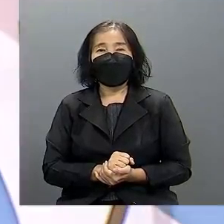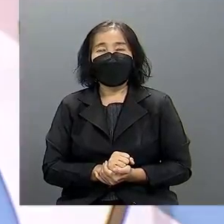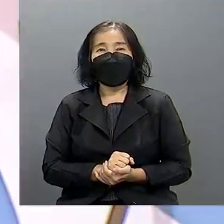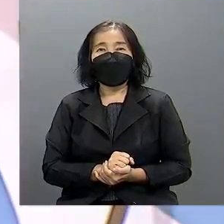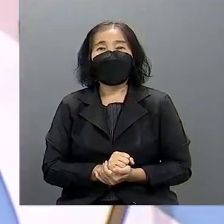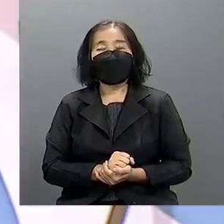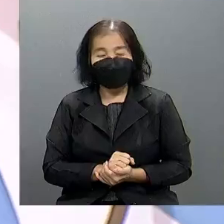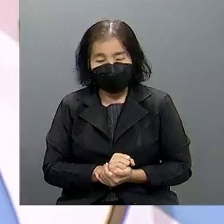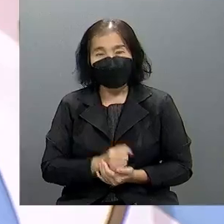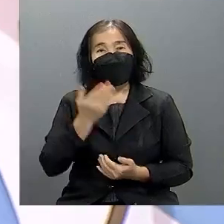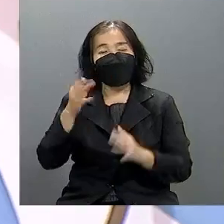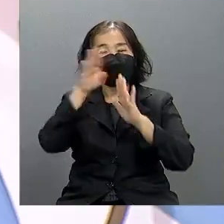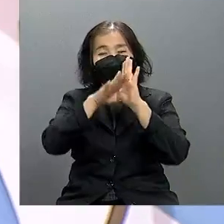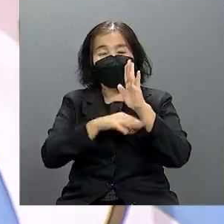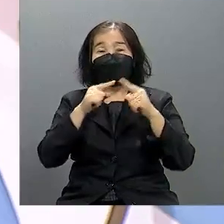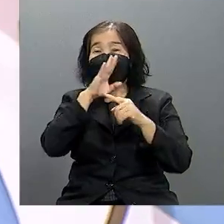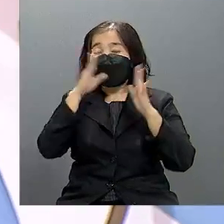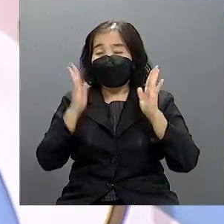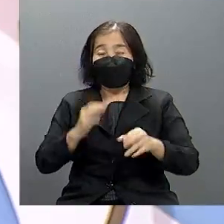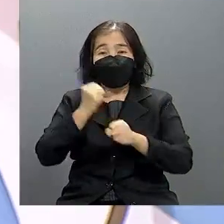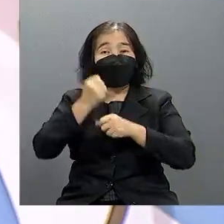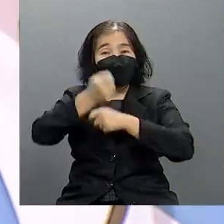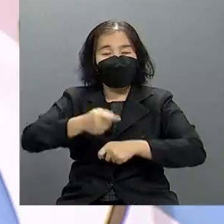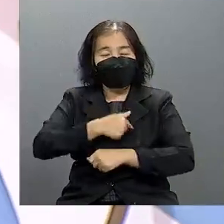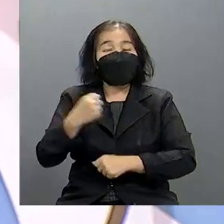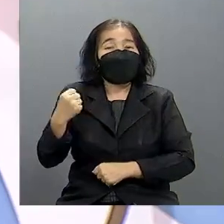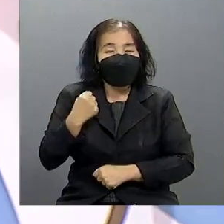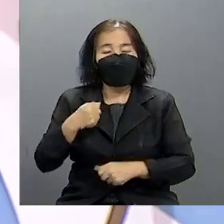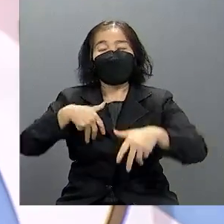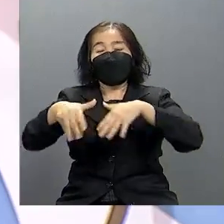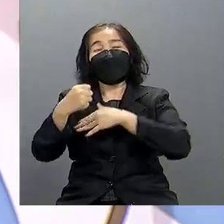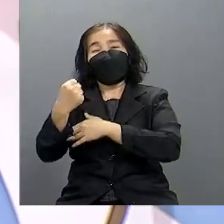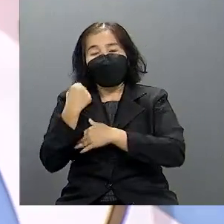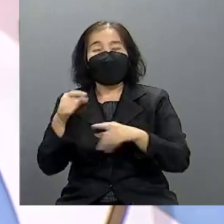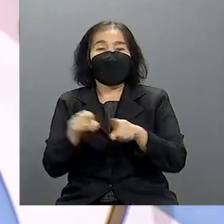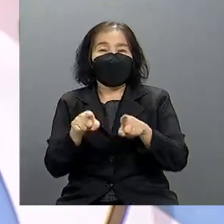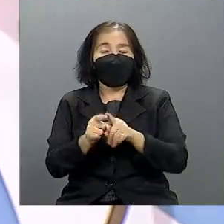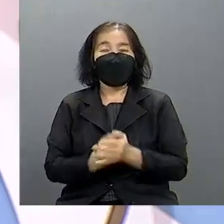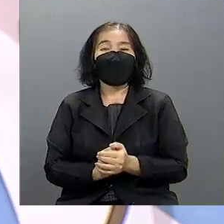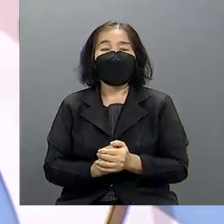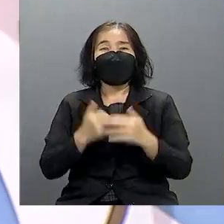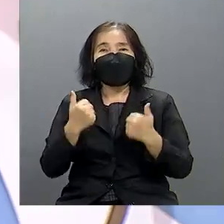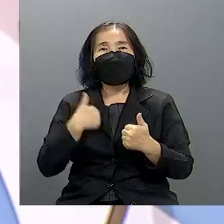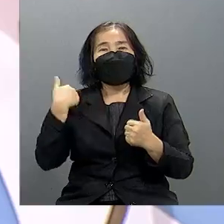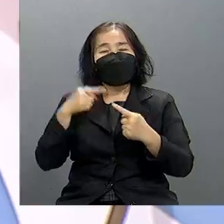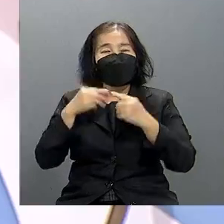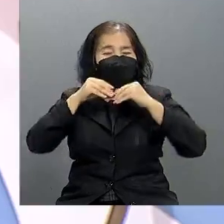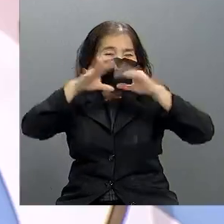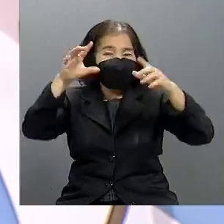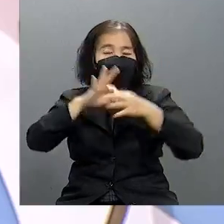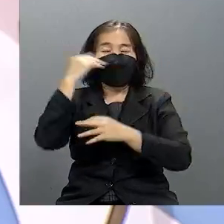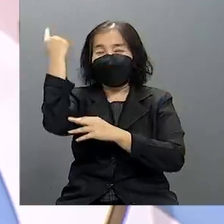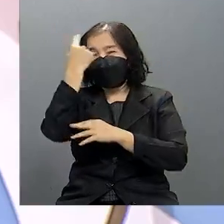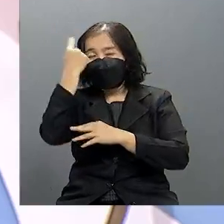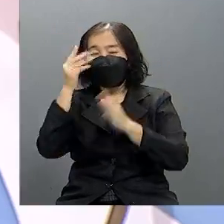ถ้าหากว่าเกษตรกรเข้มแข็งชุมชนก็เข้มแข็งนะคะคุณผู้ชมต้องบอกว่ายิ่งกระแสการท่องเที่ยววิถีชุมชนนั้นได้รับความนิ